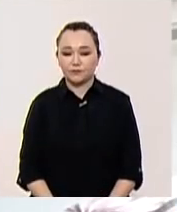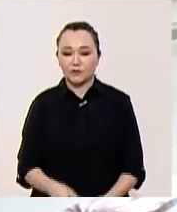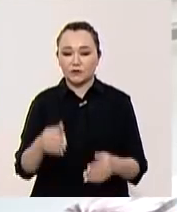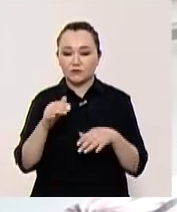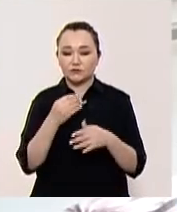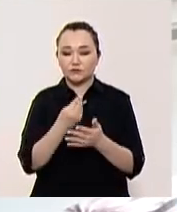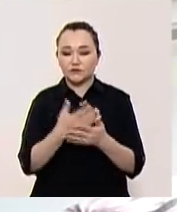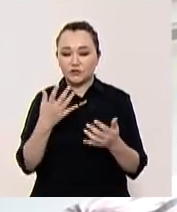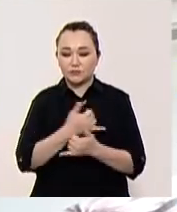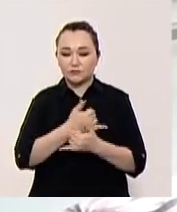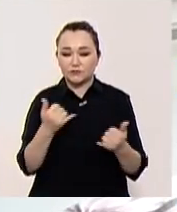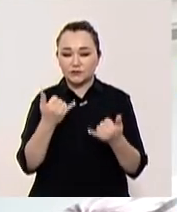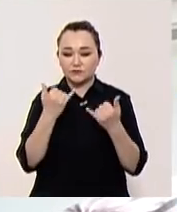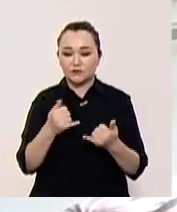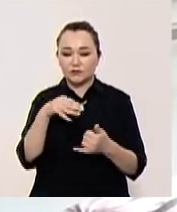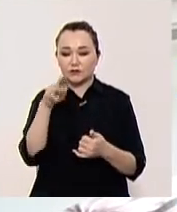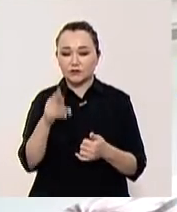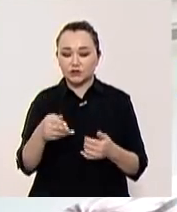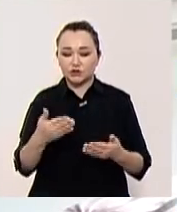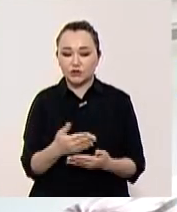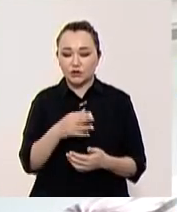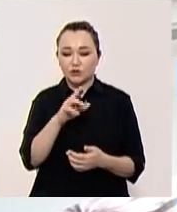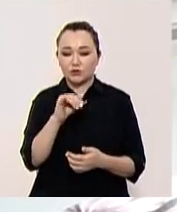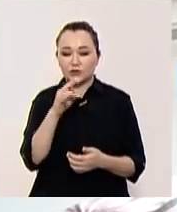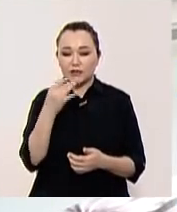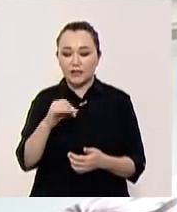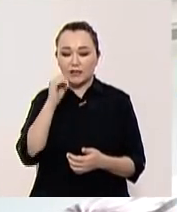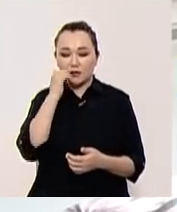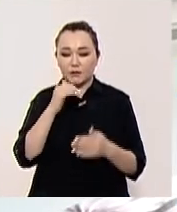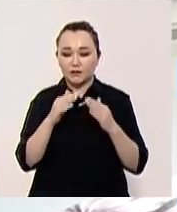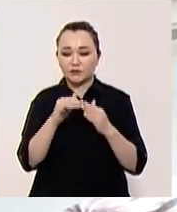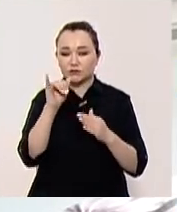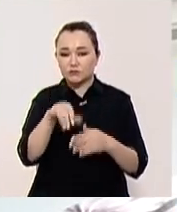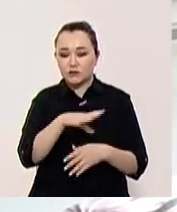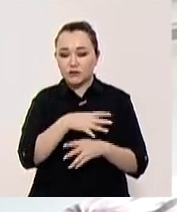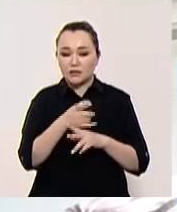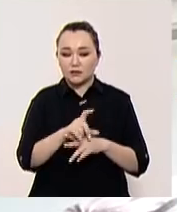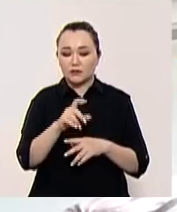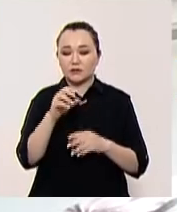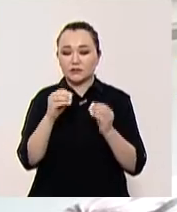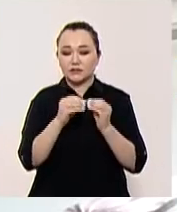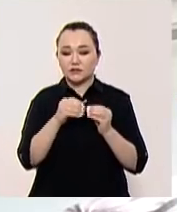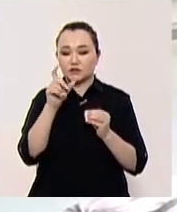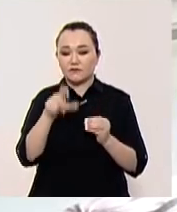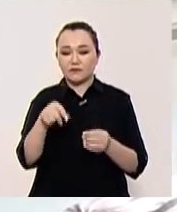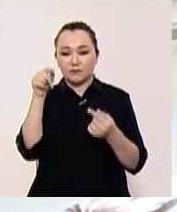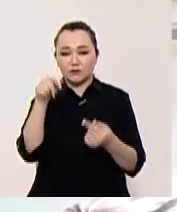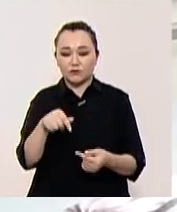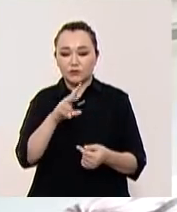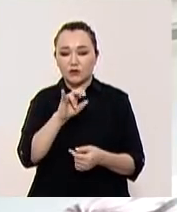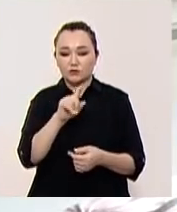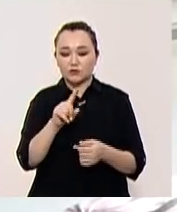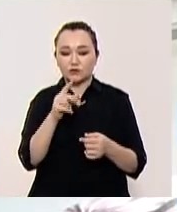Құрметті көрермендер, дәл қазір біз Талдықорғандық тұрғын Күлтай апайдың үйіндеміз. Күлтай апай шамамен 10 адамға лайықталған Наурыз